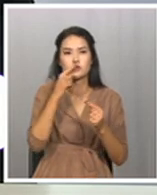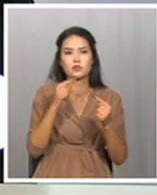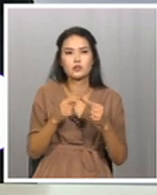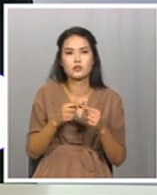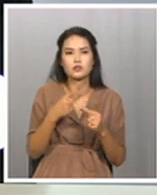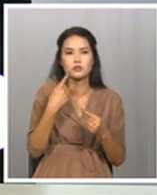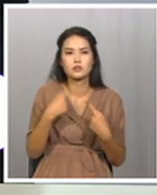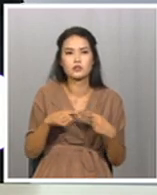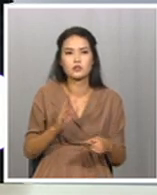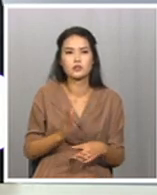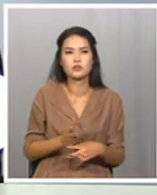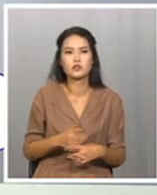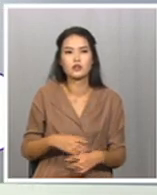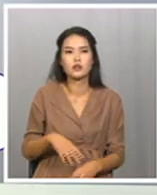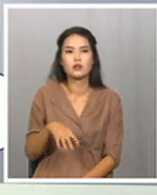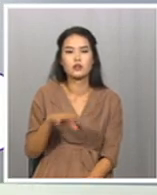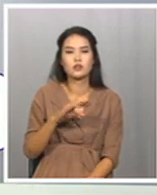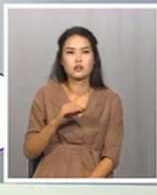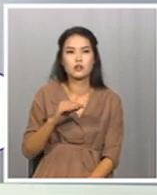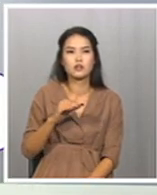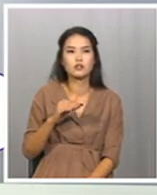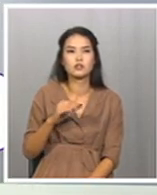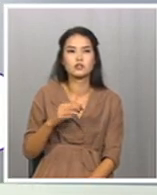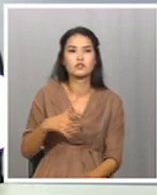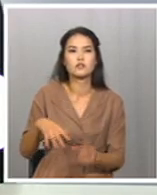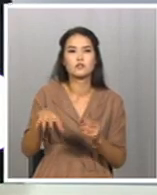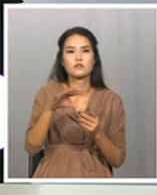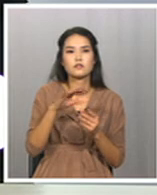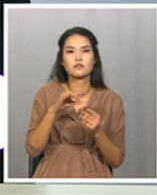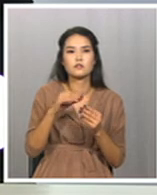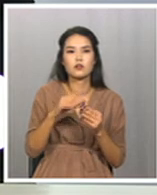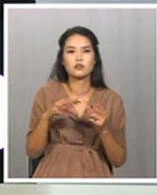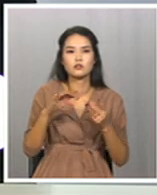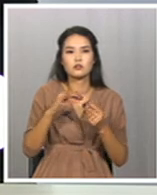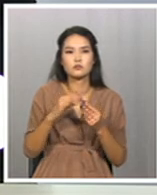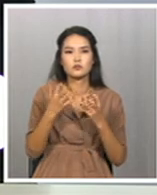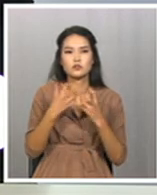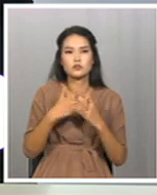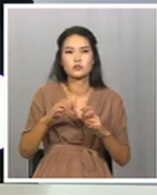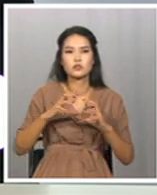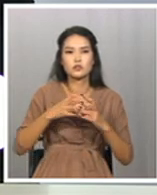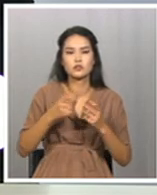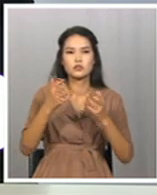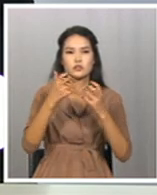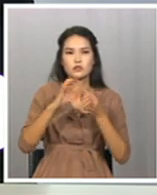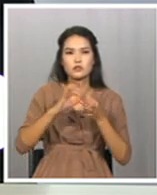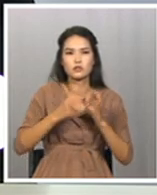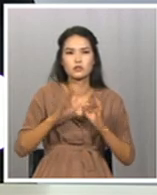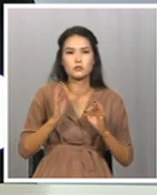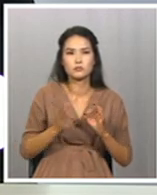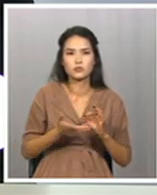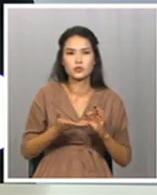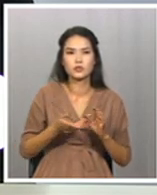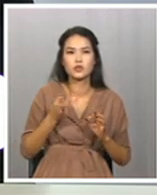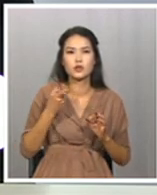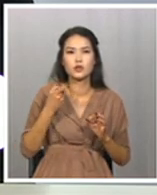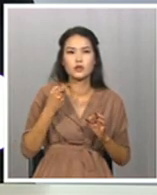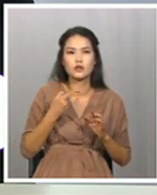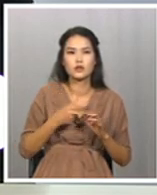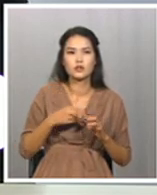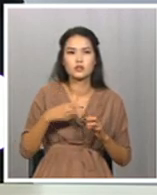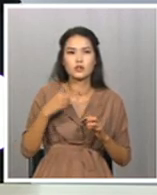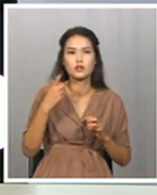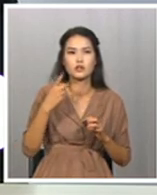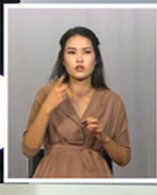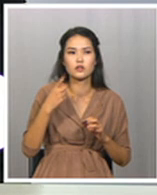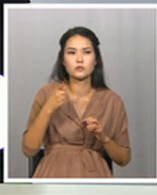отырмыз. Ал енді бұл аумақтарды бәрін қорытындылай келе әлем бойынша қорытынды жасайтын болсақ, соңғы 100 жылдың ішінде,